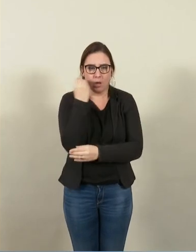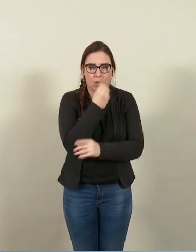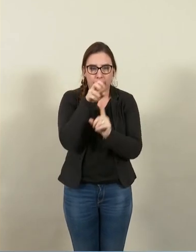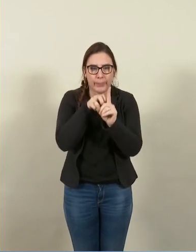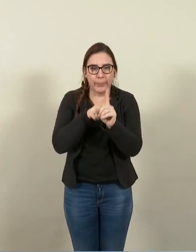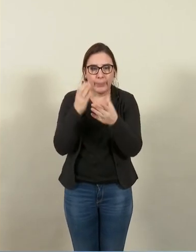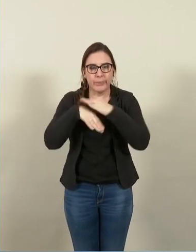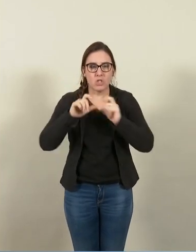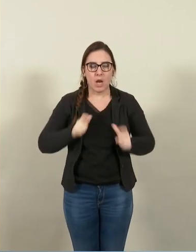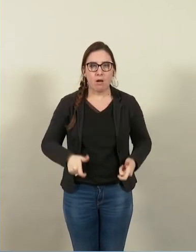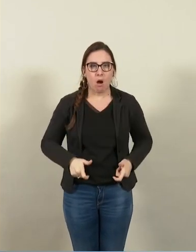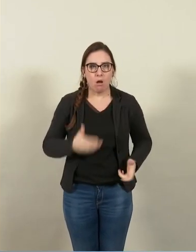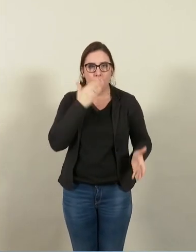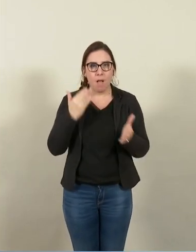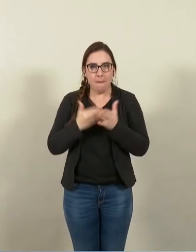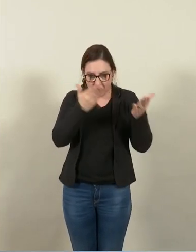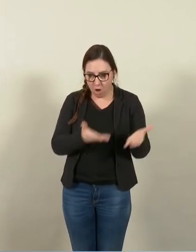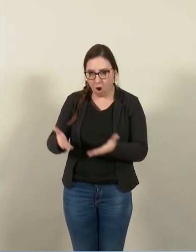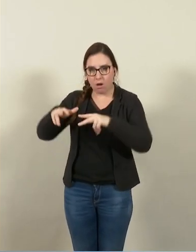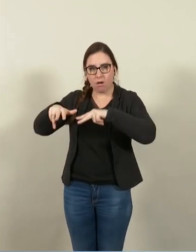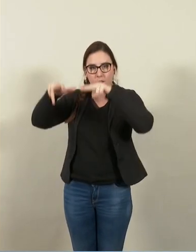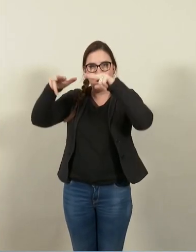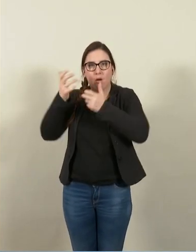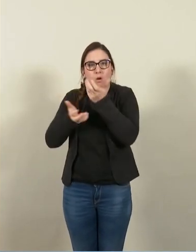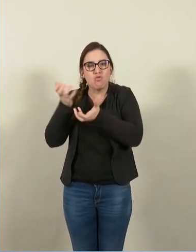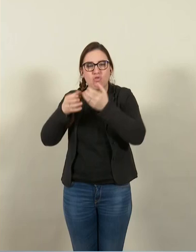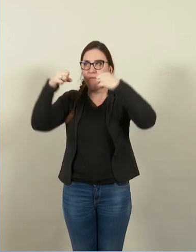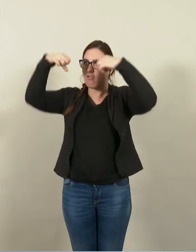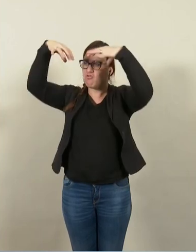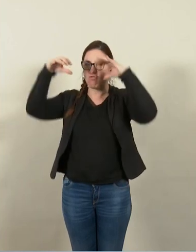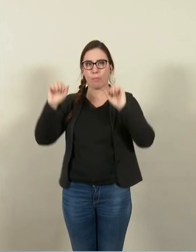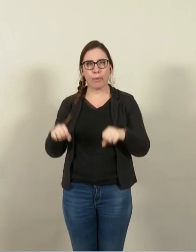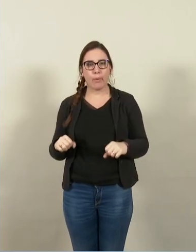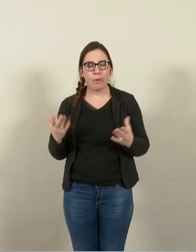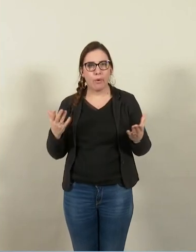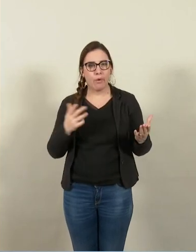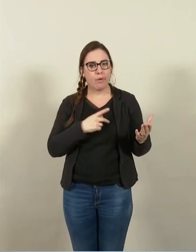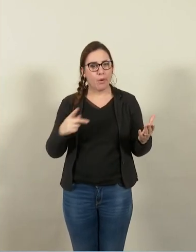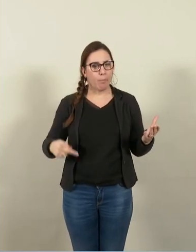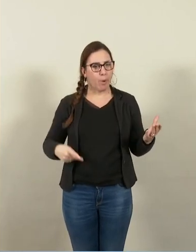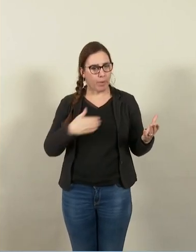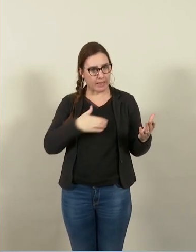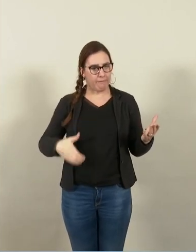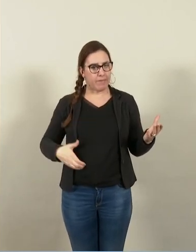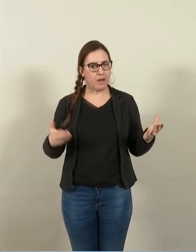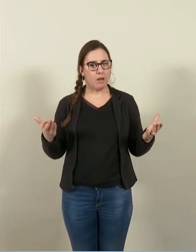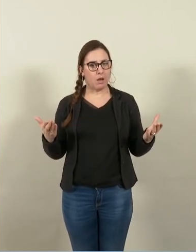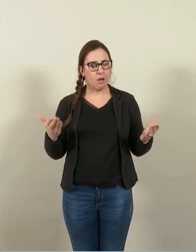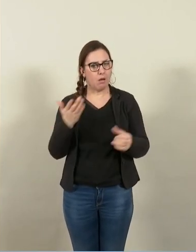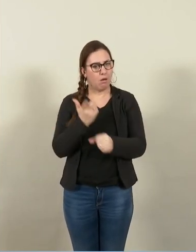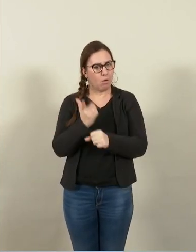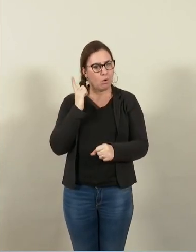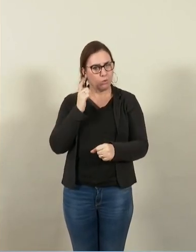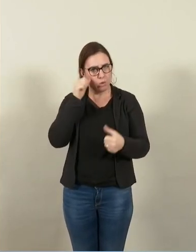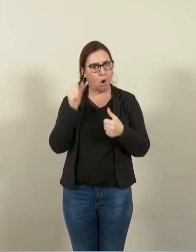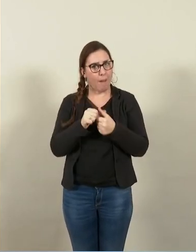écoles serait mieux loger dans dans ces logements qui peuvent-être ch chauffé éclairé qui sont propriété propriété de la ville il y a 2 ans d'ailleurs vous